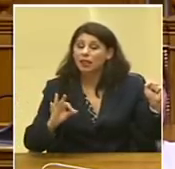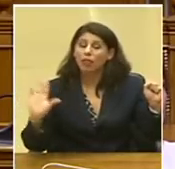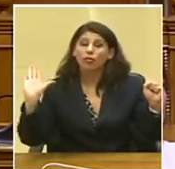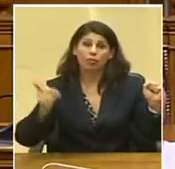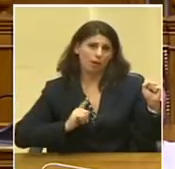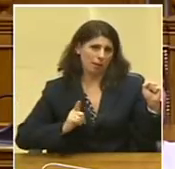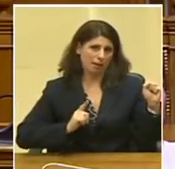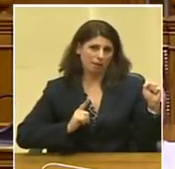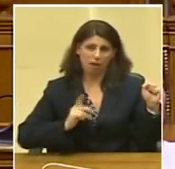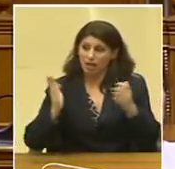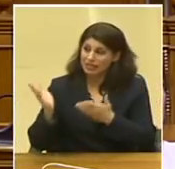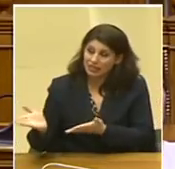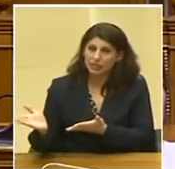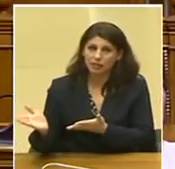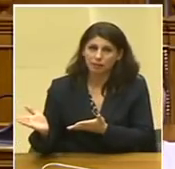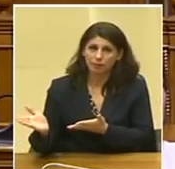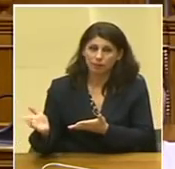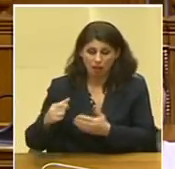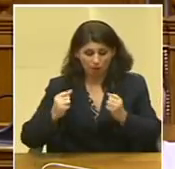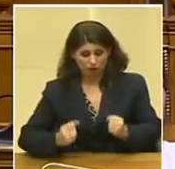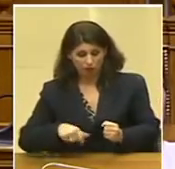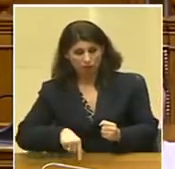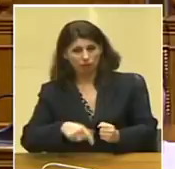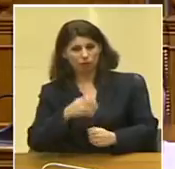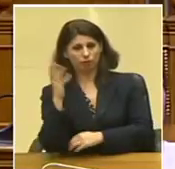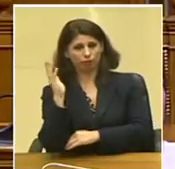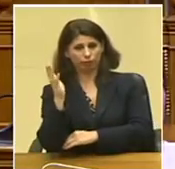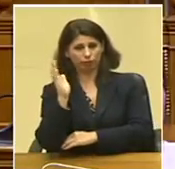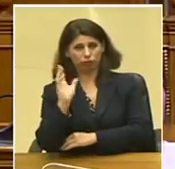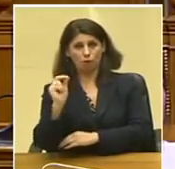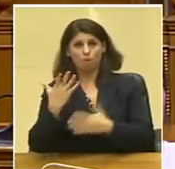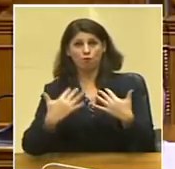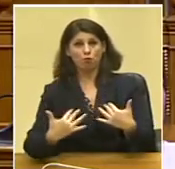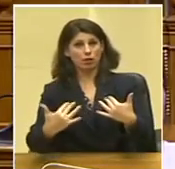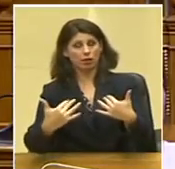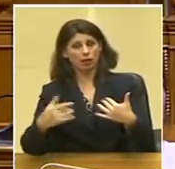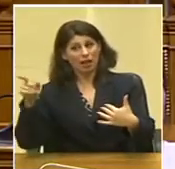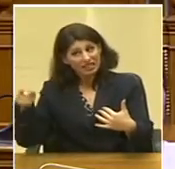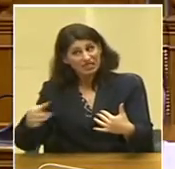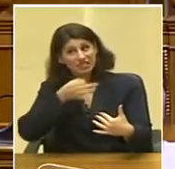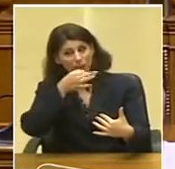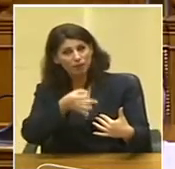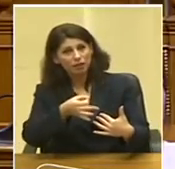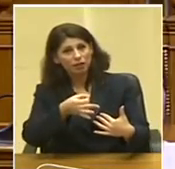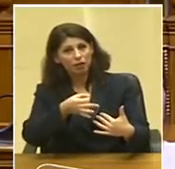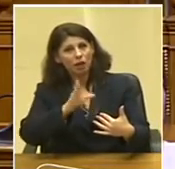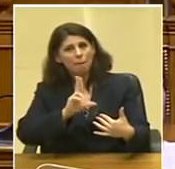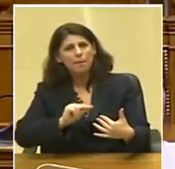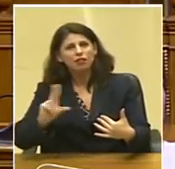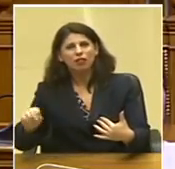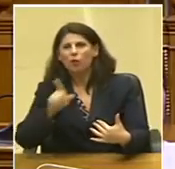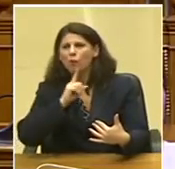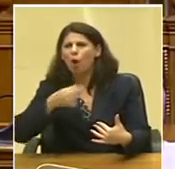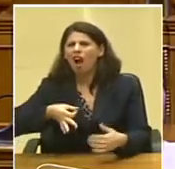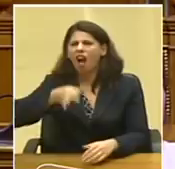εσείς από το βήμα της Βουλής να μιλήσετε με τον ίδιο καφενιακό